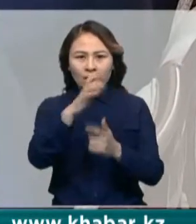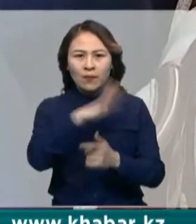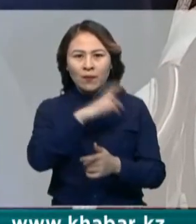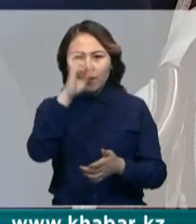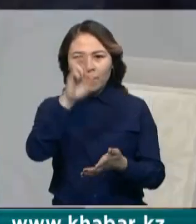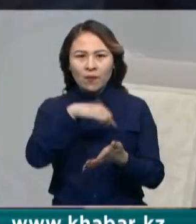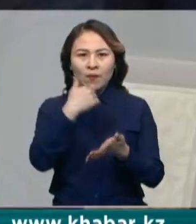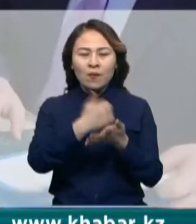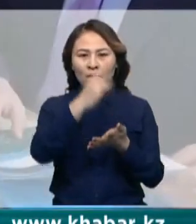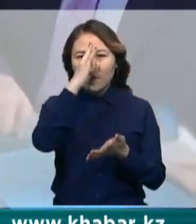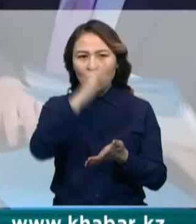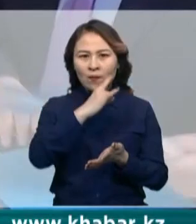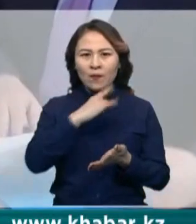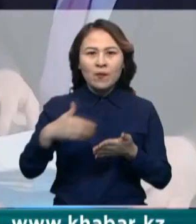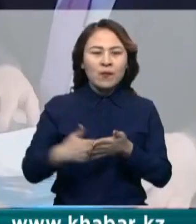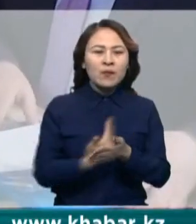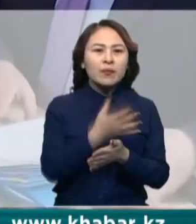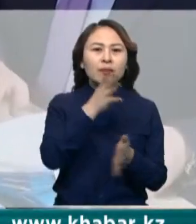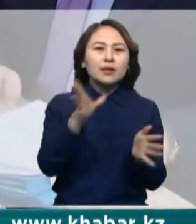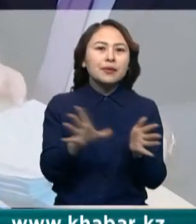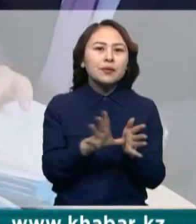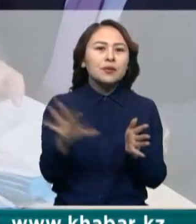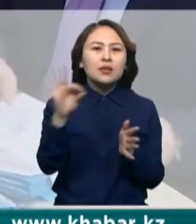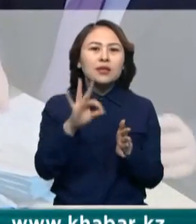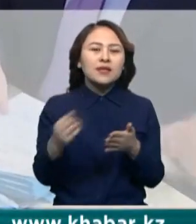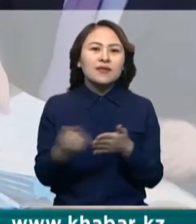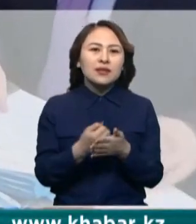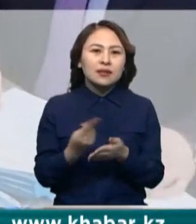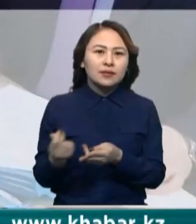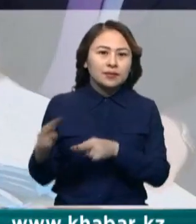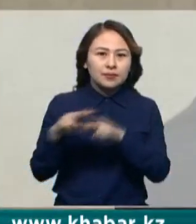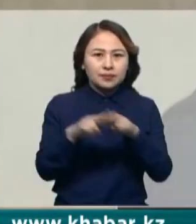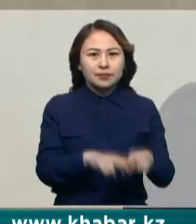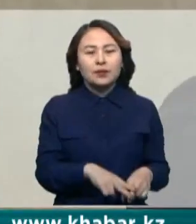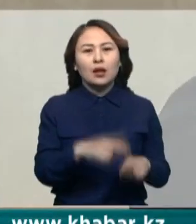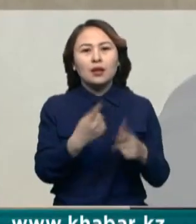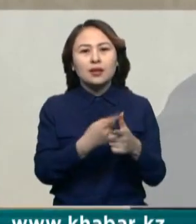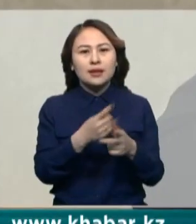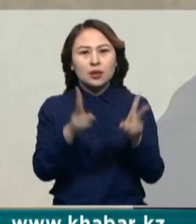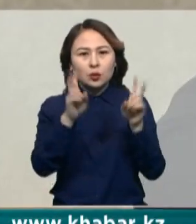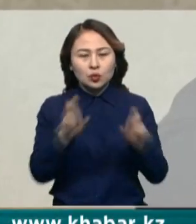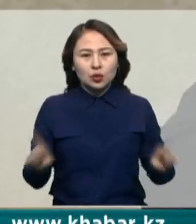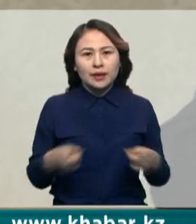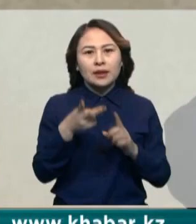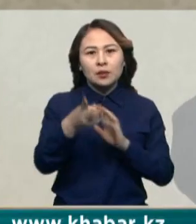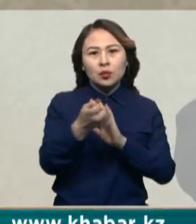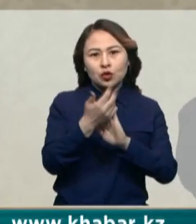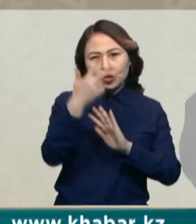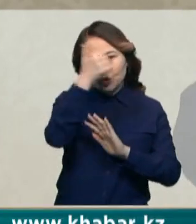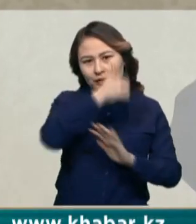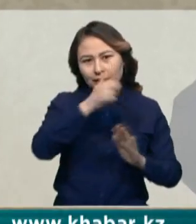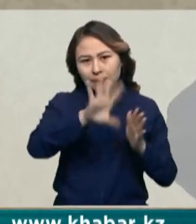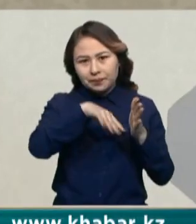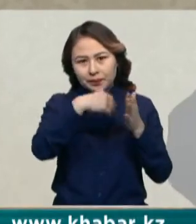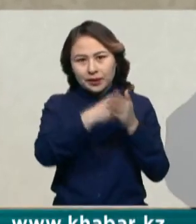берді. Мемлекет басшысы Қазақстанның жаңартылған энергия көздеріне инвестиция салып, аталған саланы ілгерілету үшін